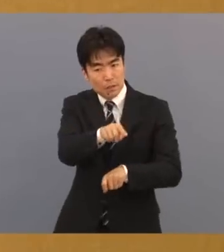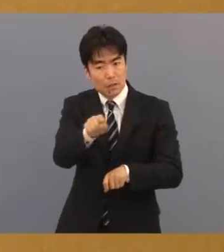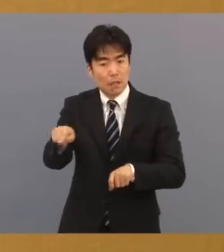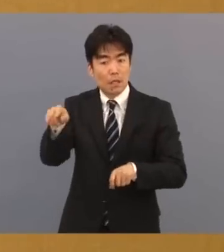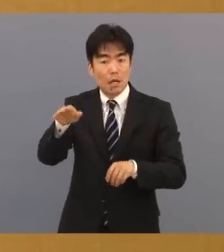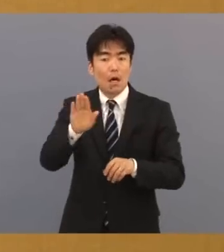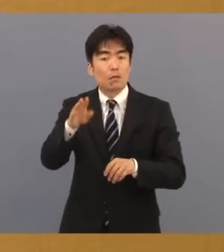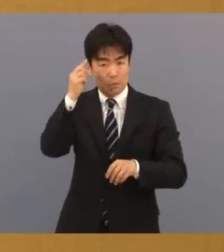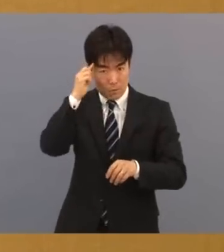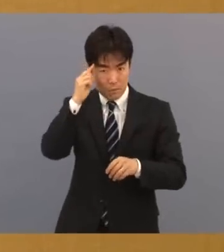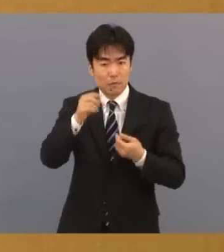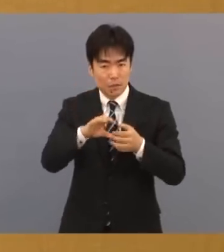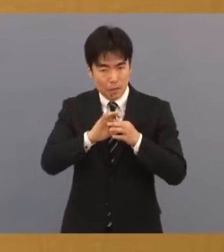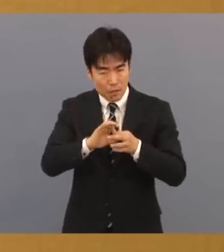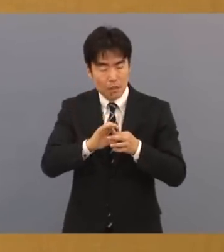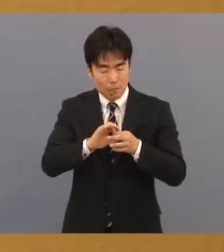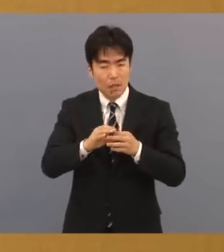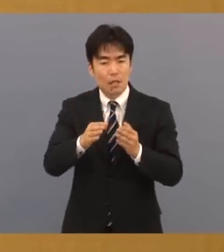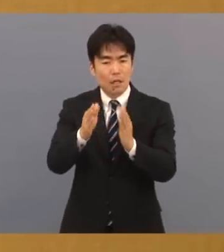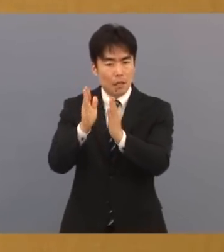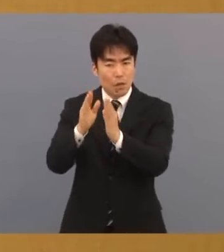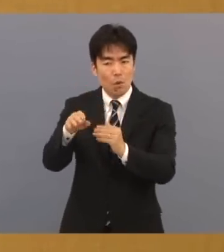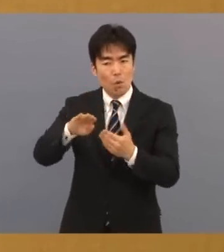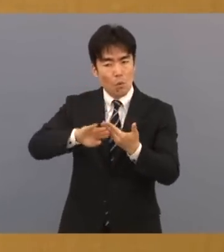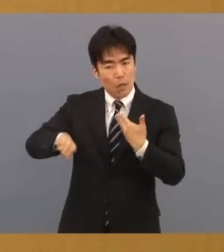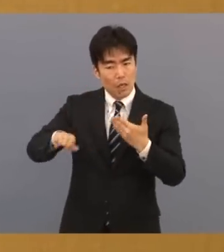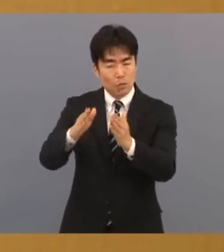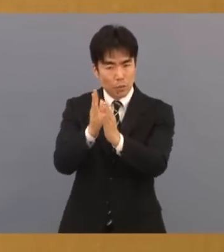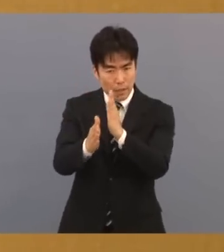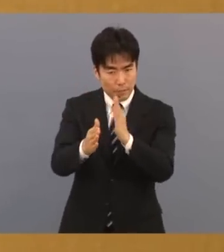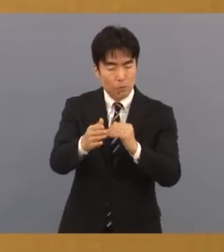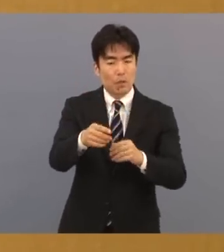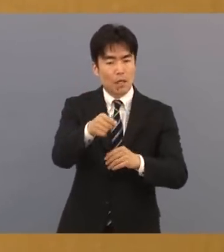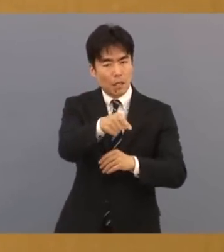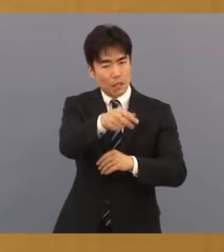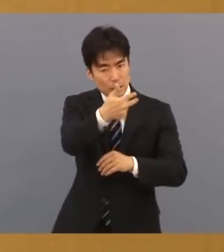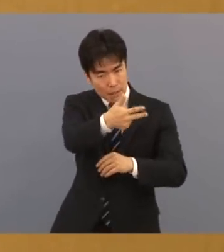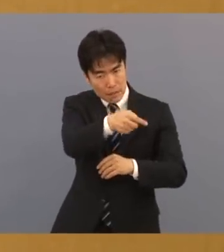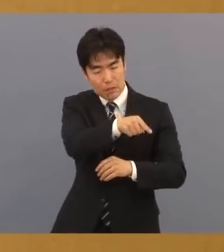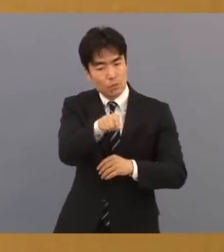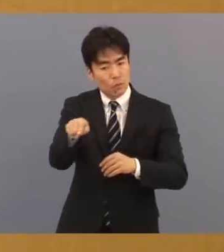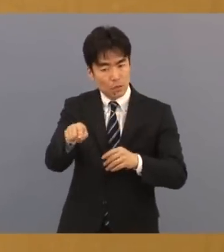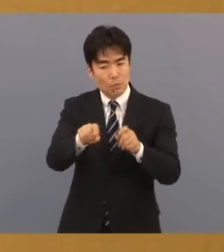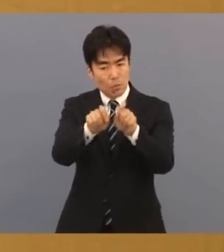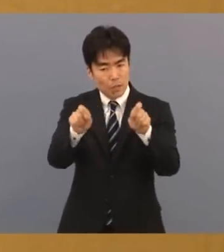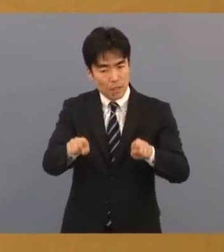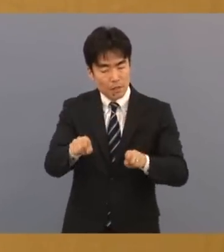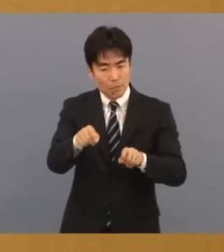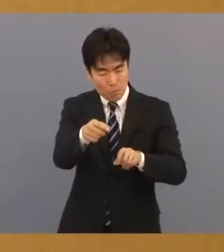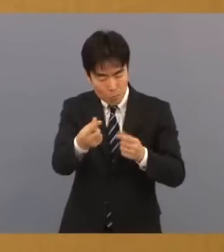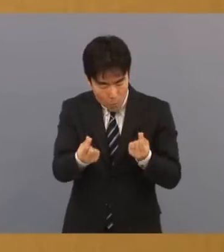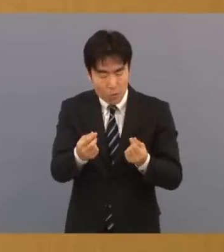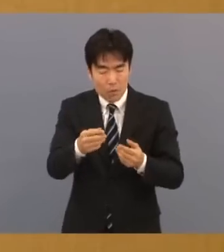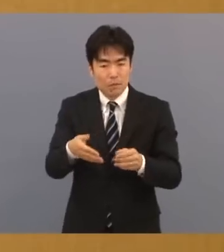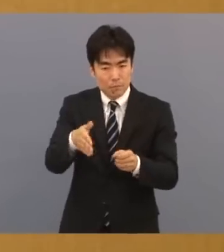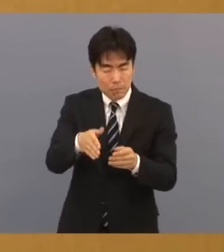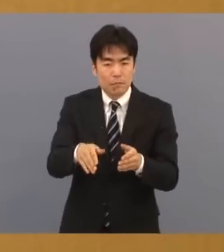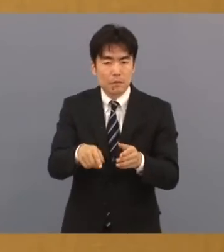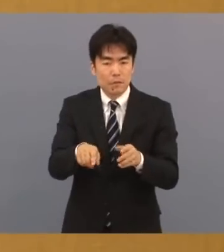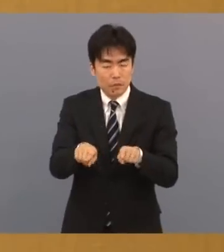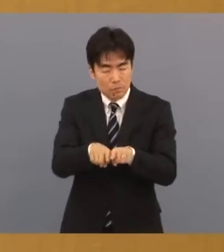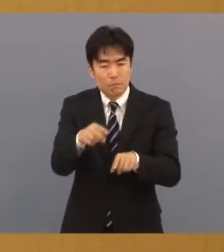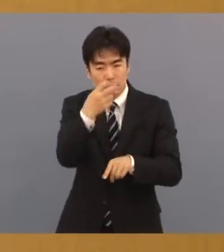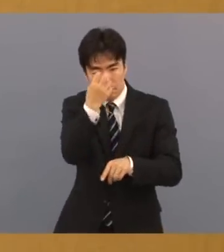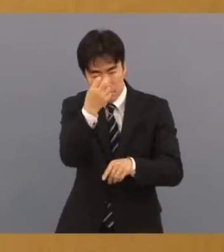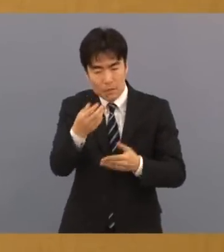の県とかまた市とか、そういうふうなところのゴミ問題についてもいろいろ調べていきたいなと改